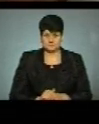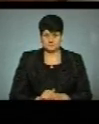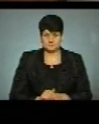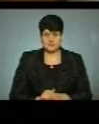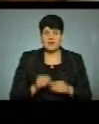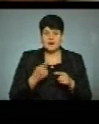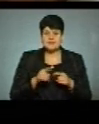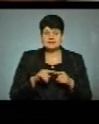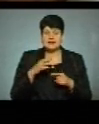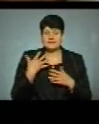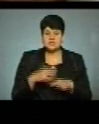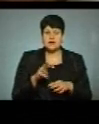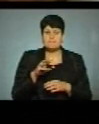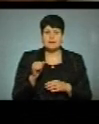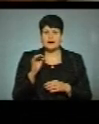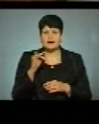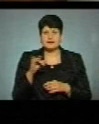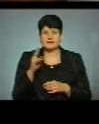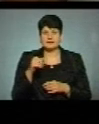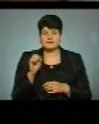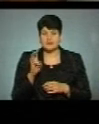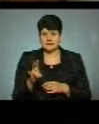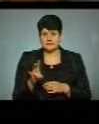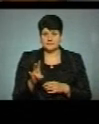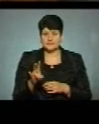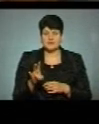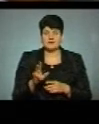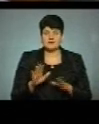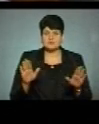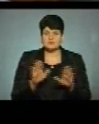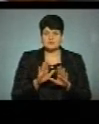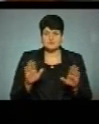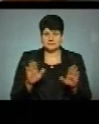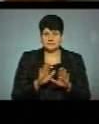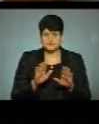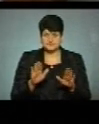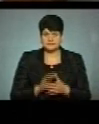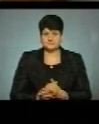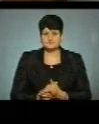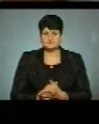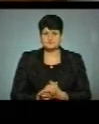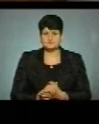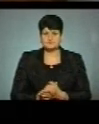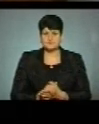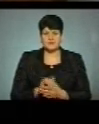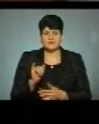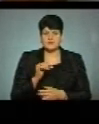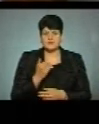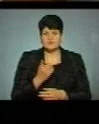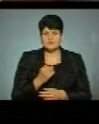А це вже кадри з Майдану. Батько воював. Він за